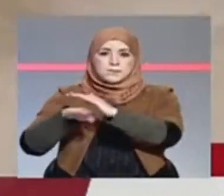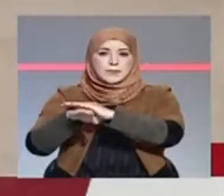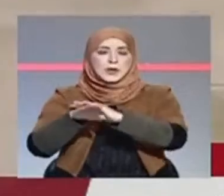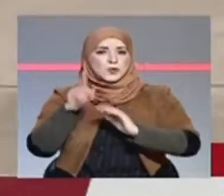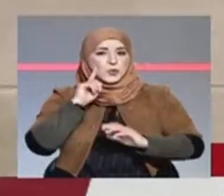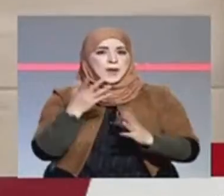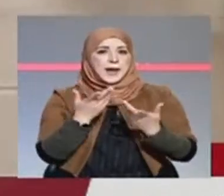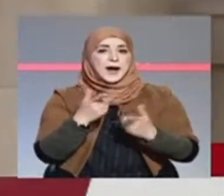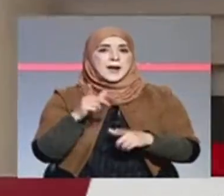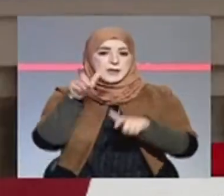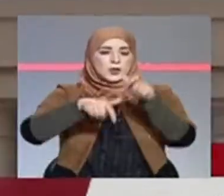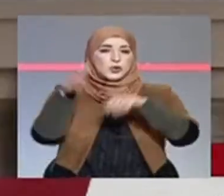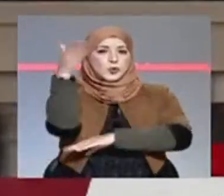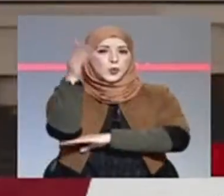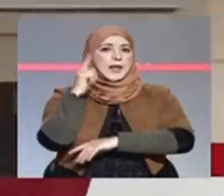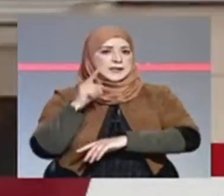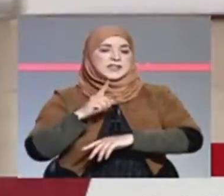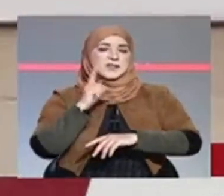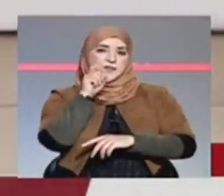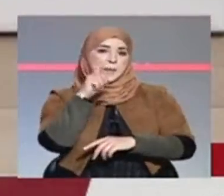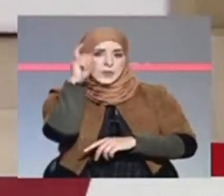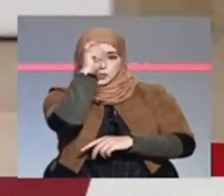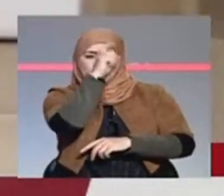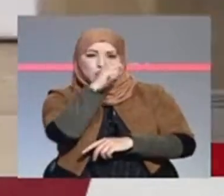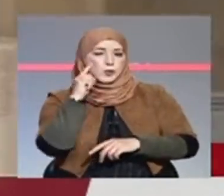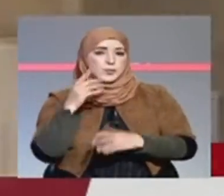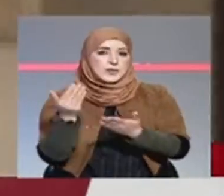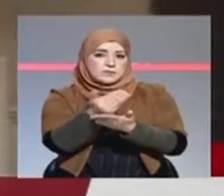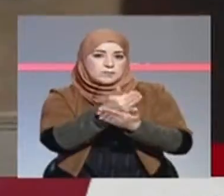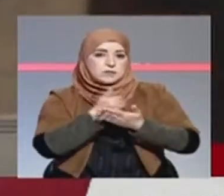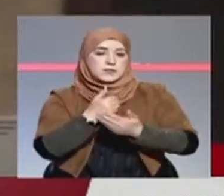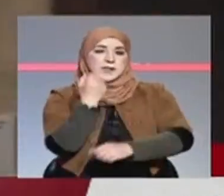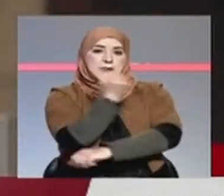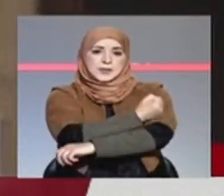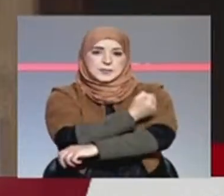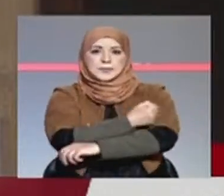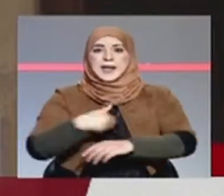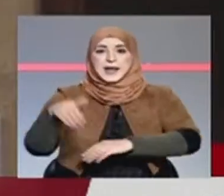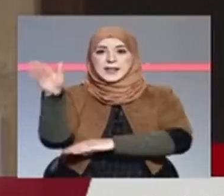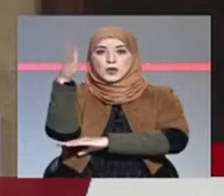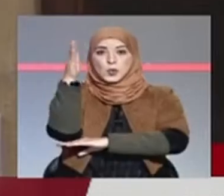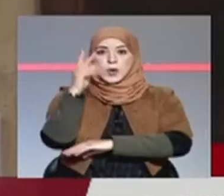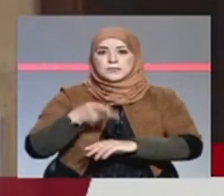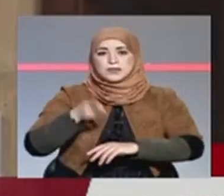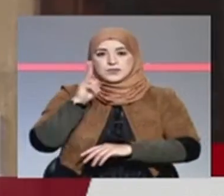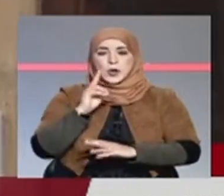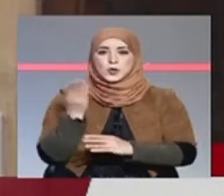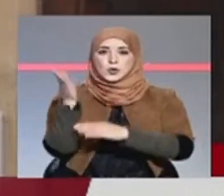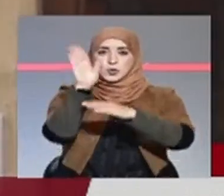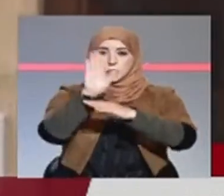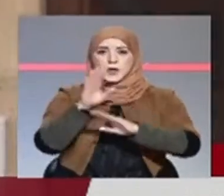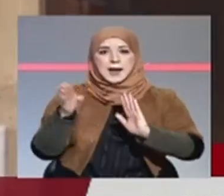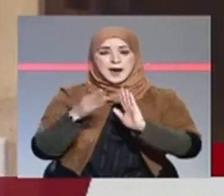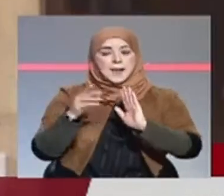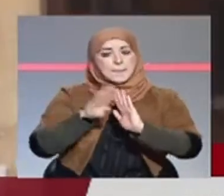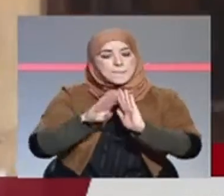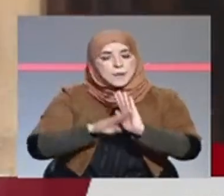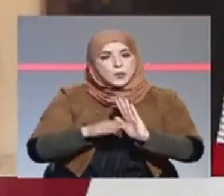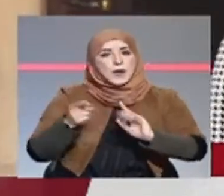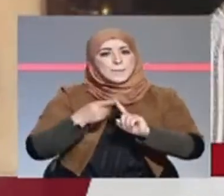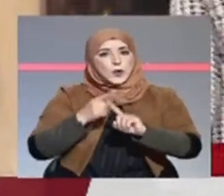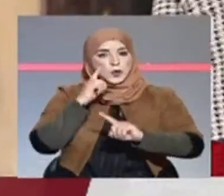تجد صعوبه في مواجهه الوباء الدول الاغاني اعطت اهميه لبرنامج فاكس المدعومه من الامم المتحده